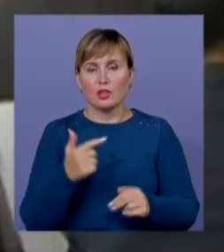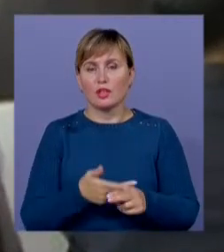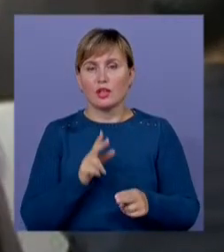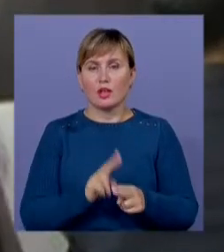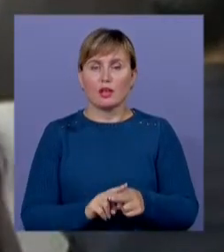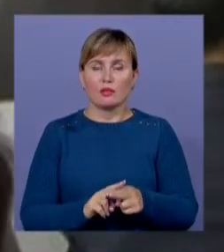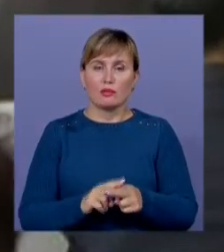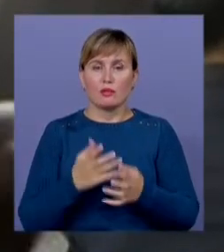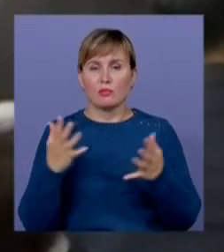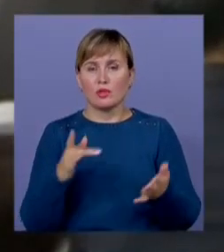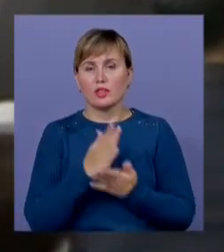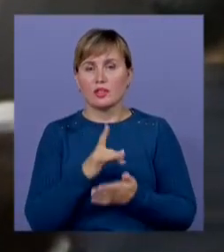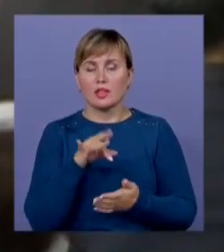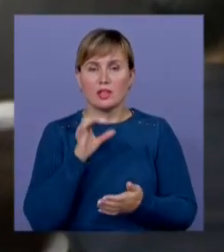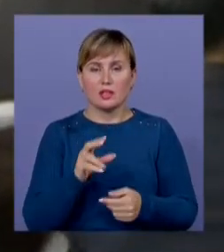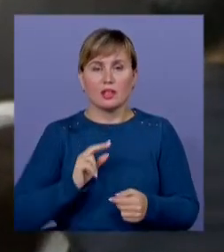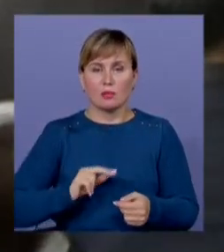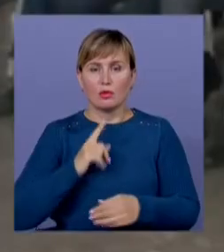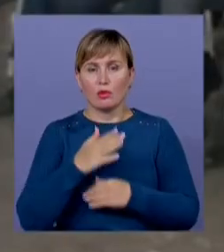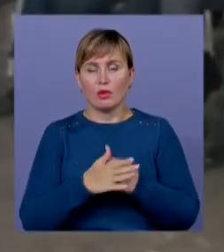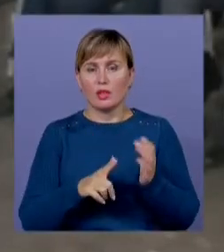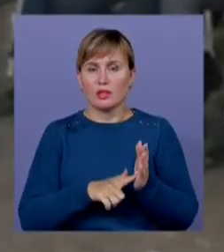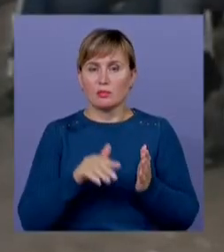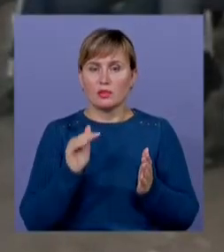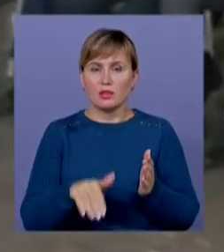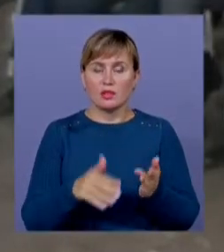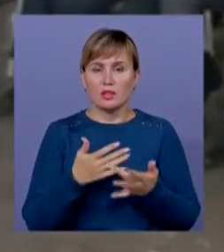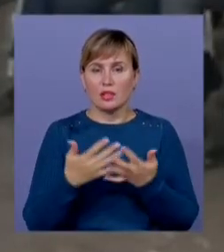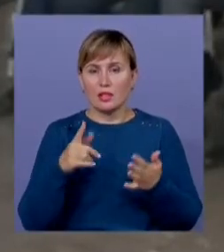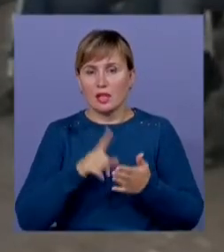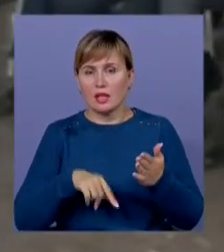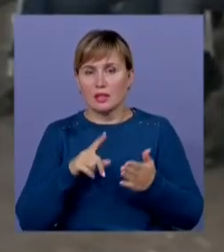которые наиболее подвержены риску, работают около 7 тысяч религиоведов и теологов.